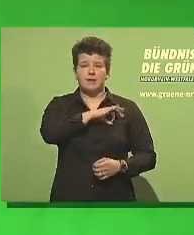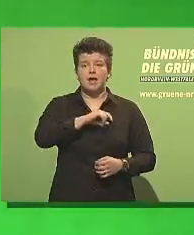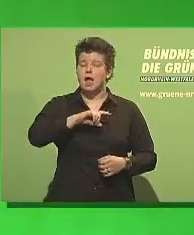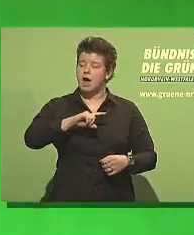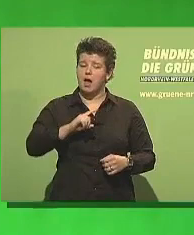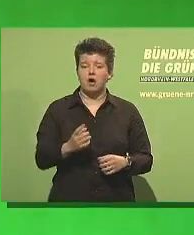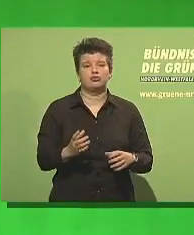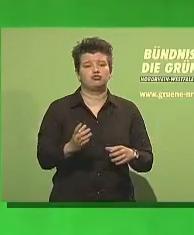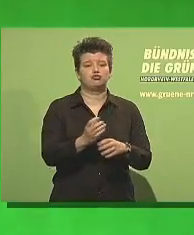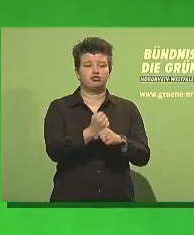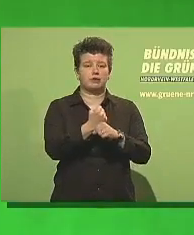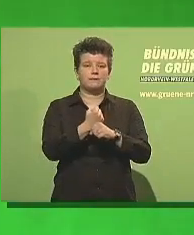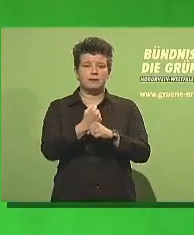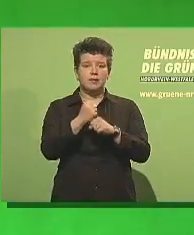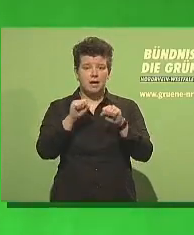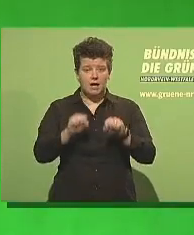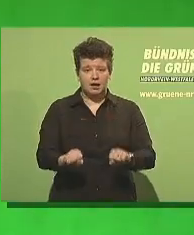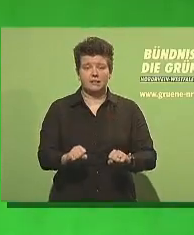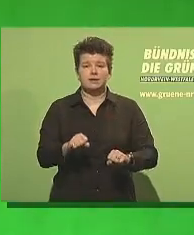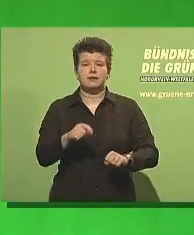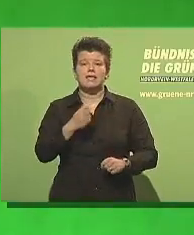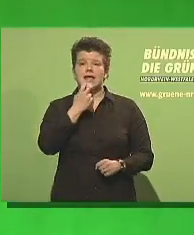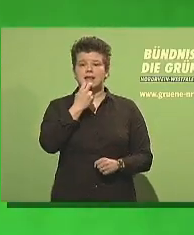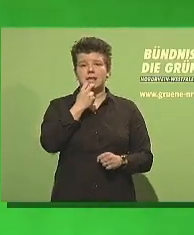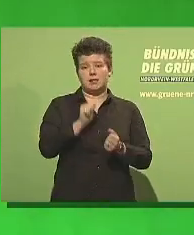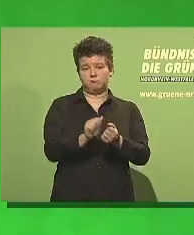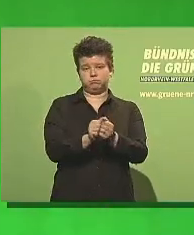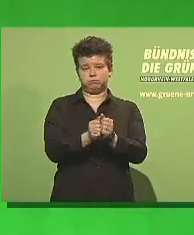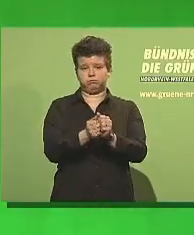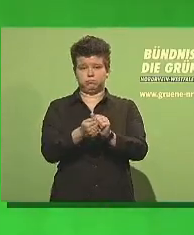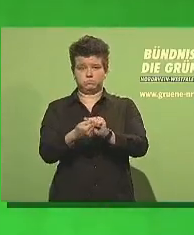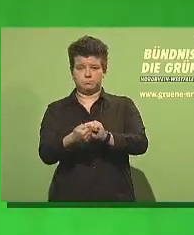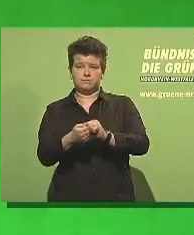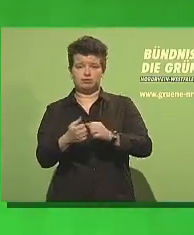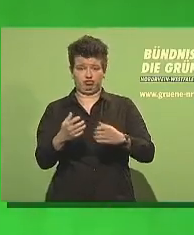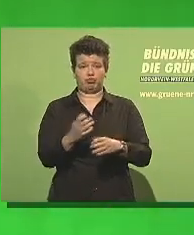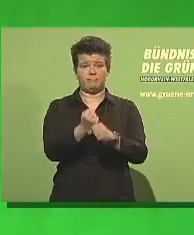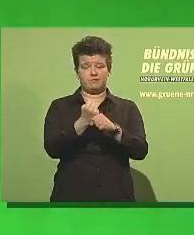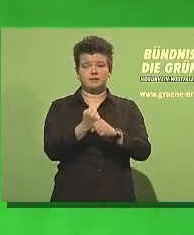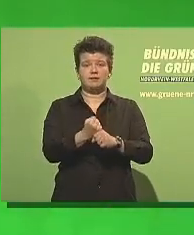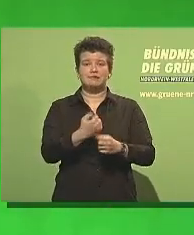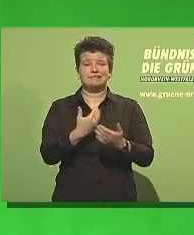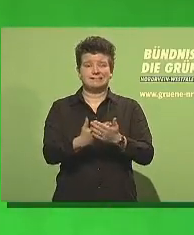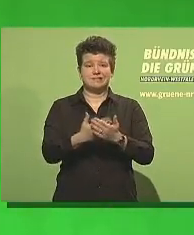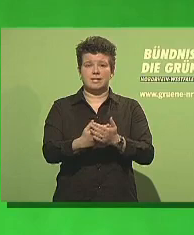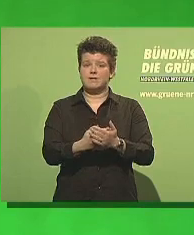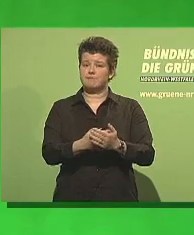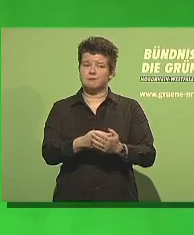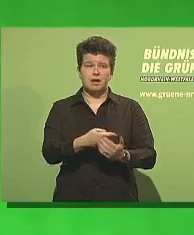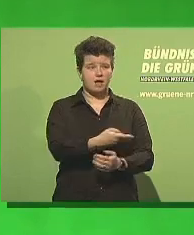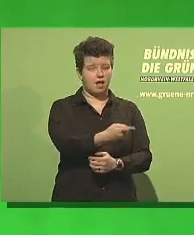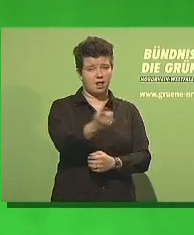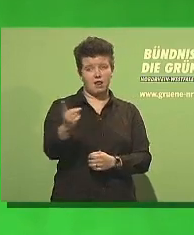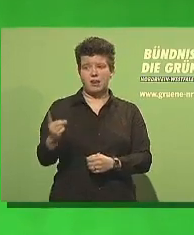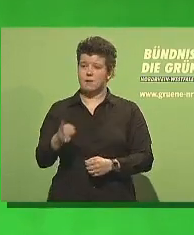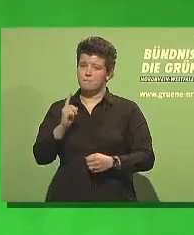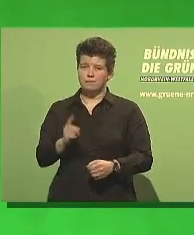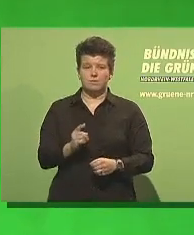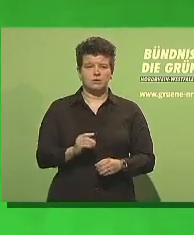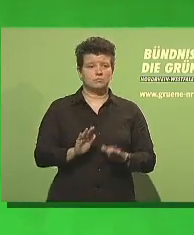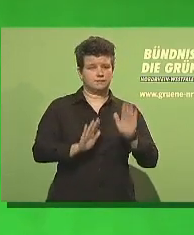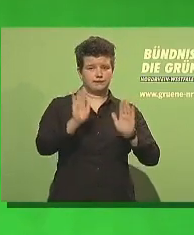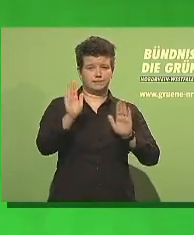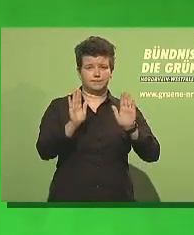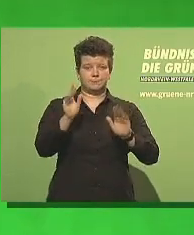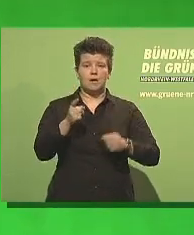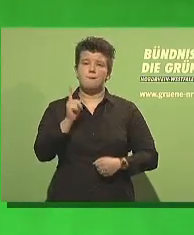die Umsetzung der Energiewende von uns am besten gemacht werden kann. Und deshalb wollen wir mitgestalten, liebe Freunde und Freunde, deshalb wollen wir